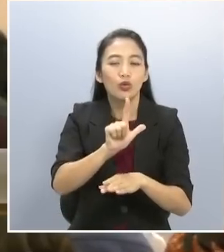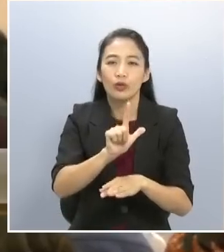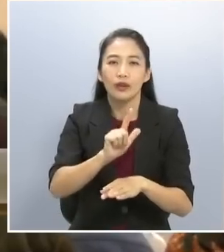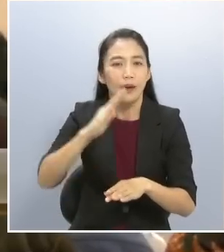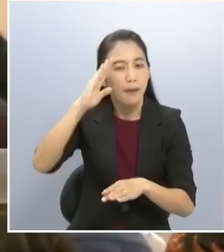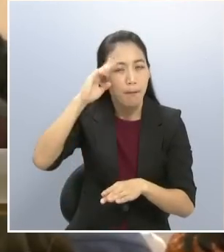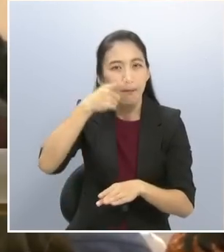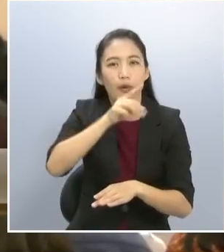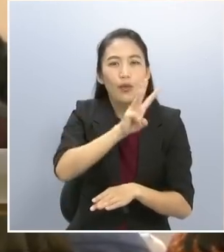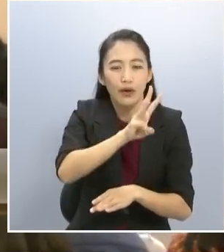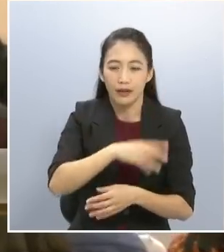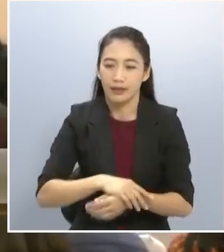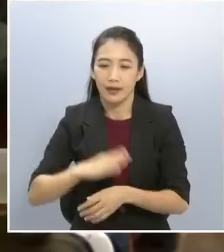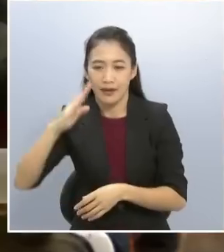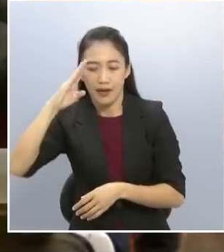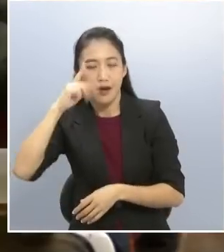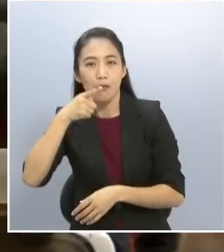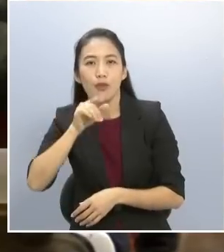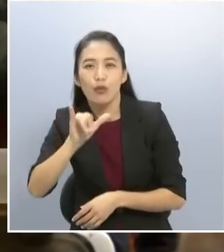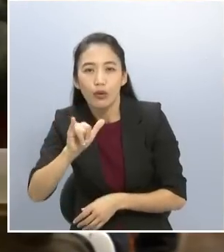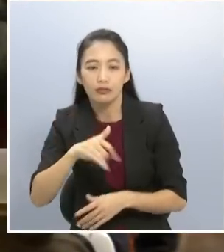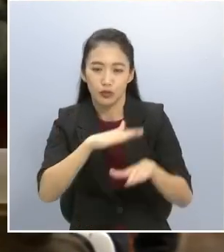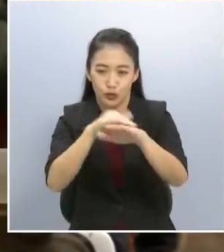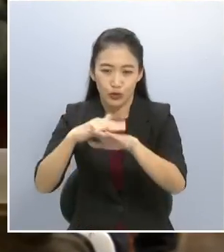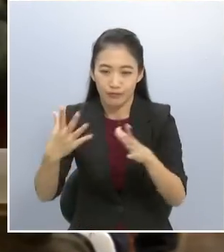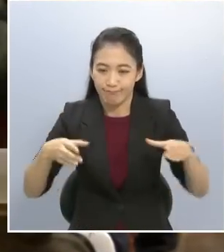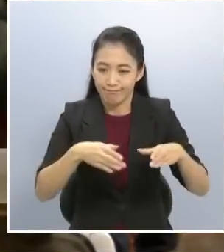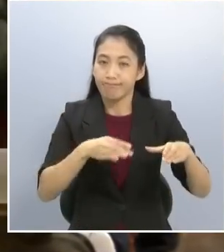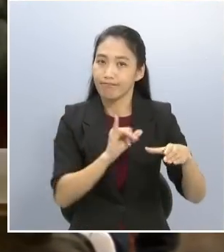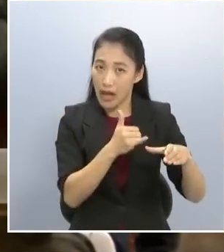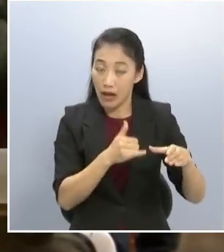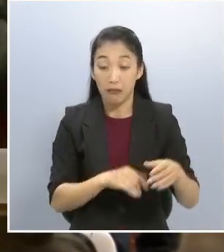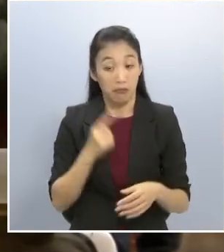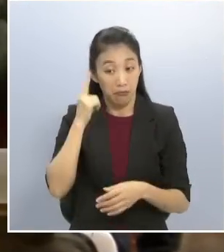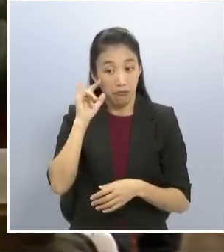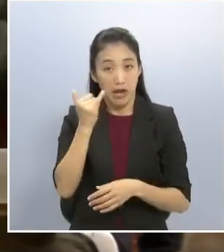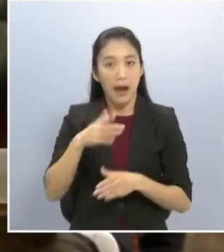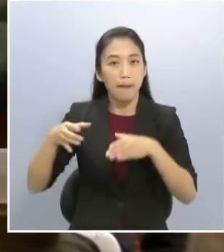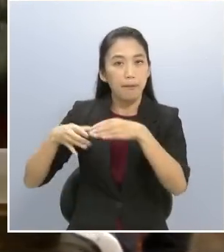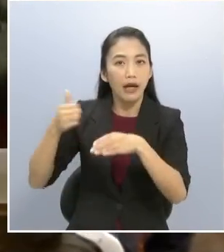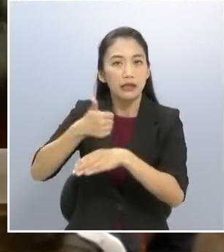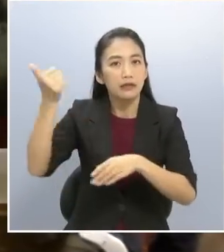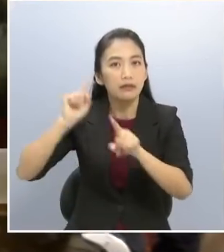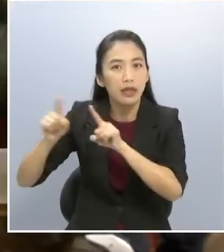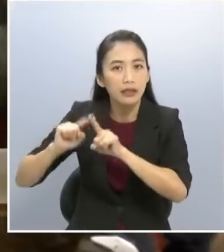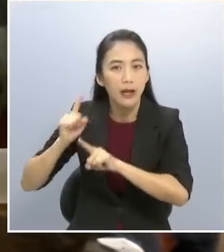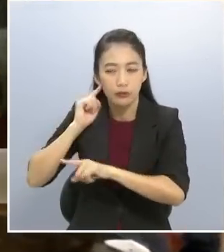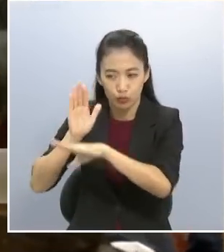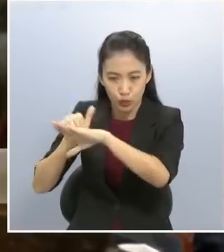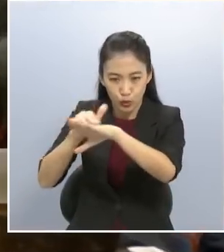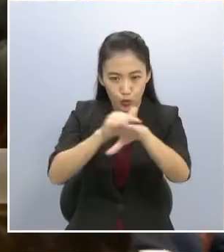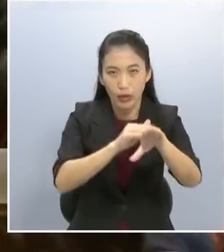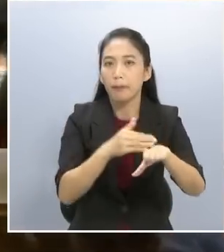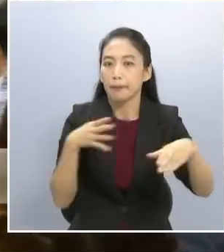ก้าวไกลและประกาศจุดยืนถอนตัวไปก่อนโดยมีเงื่อนไขว่าพลเอกประวิตร